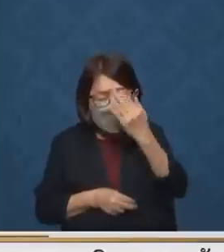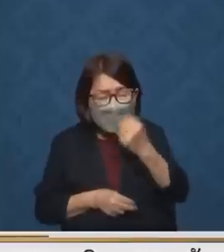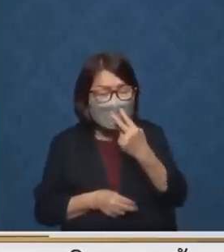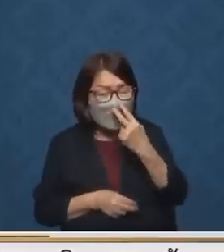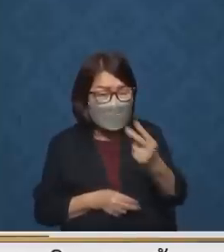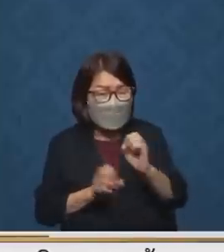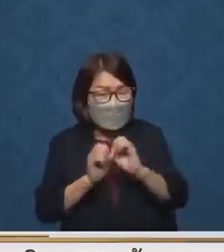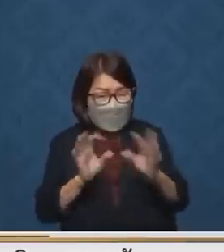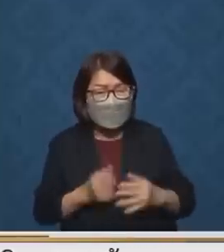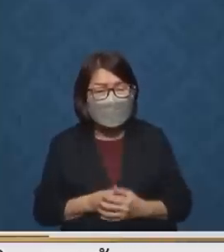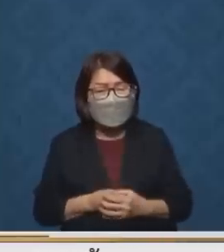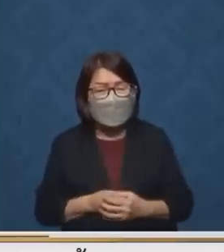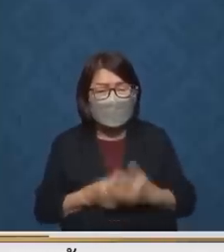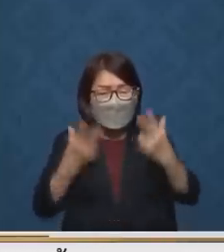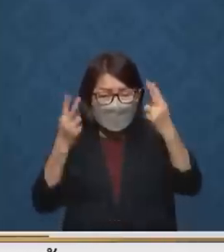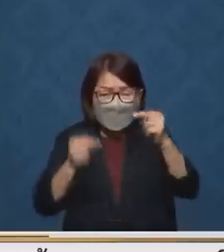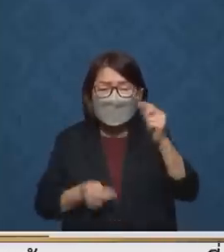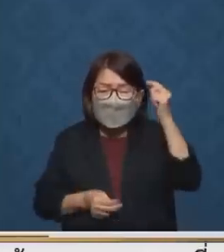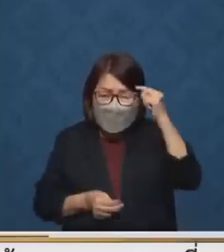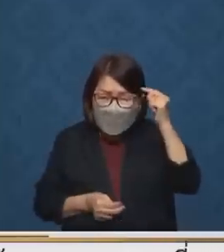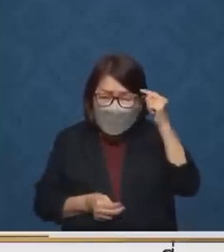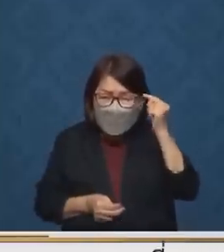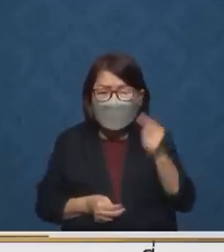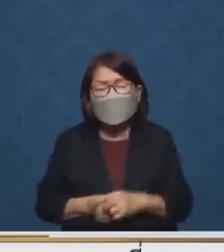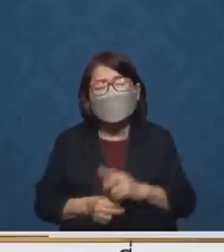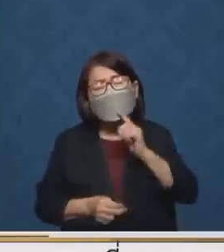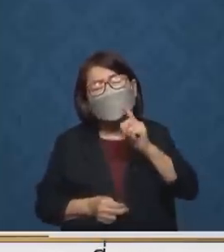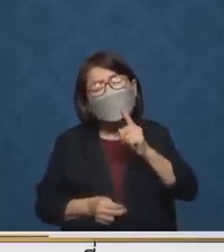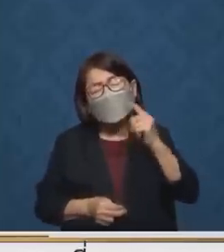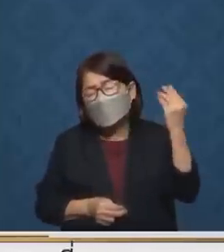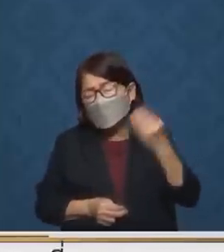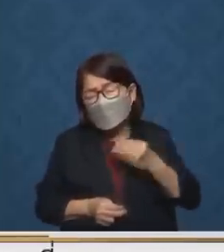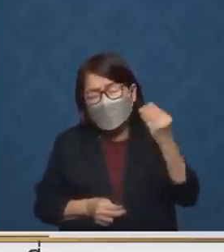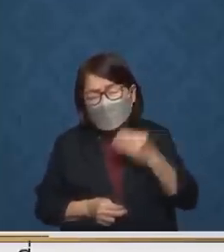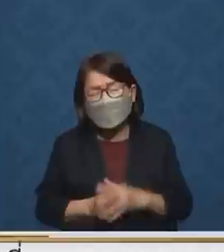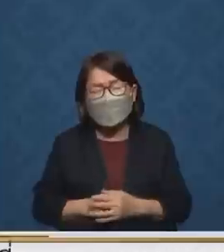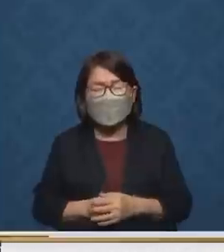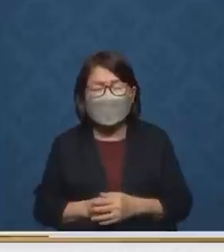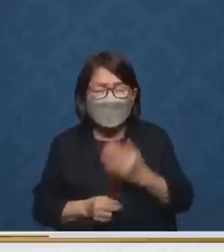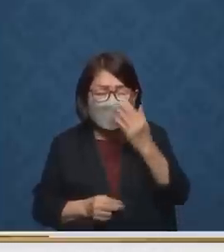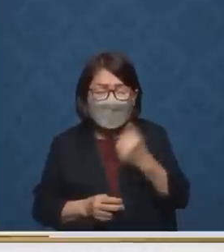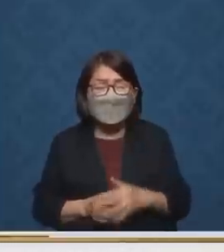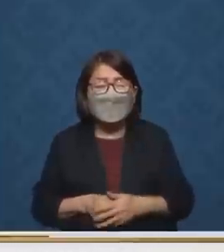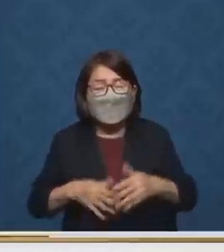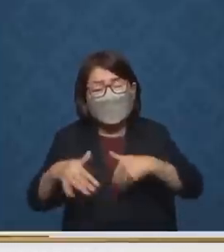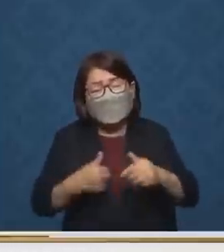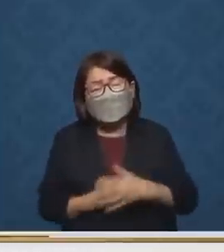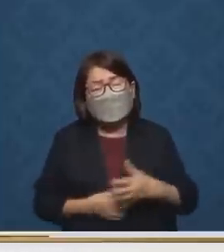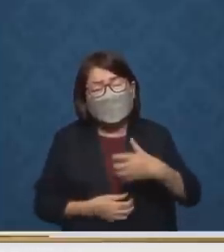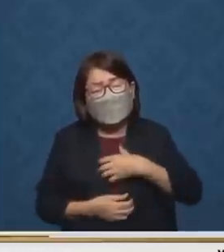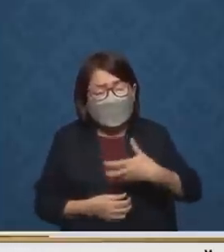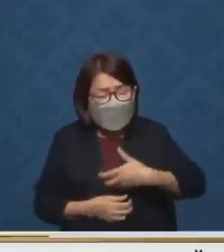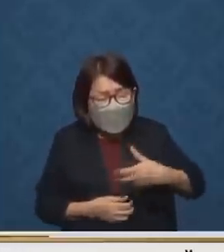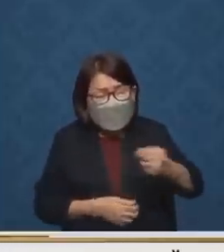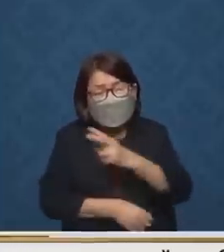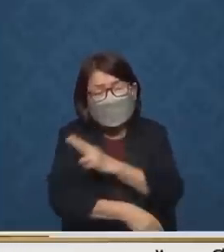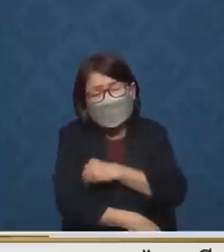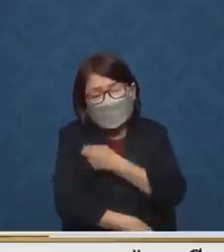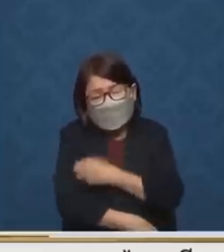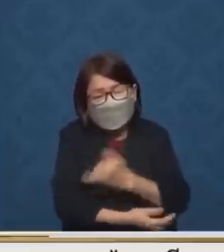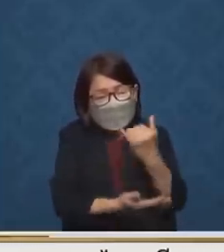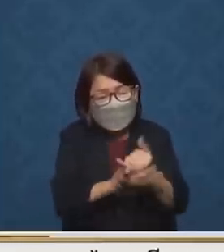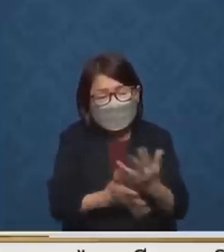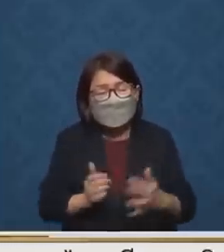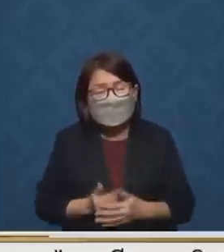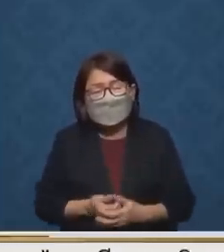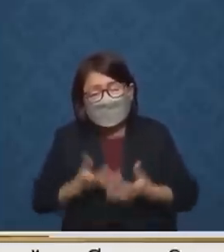ชนในววเวลานี้พูดถงท่านหนาหูแ่นอนเพรเขาต้เจอสถานการณที่เตียงรักษาก็ไม่มีอาการหนักยาจะกินก็ไม